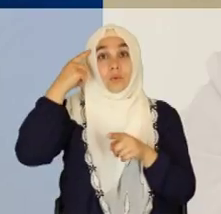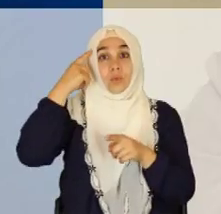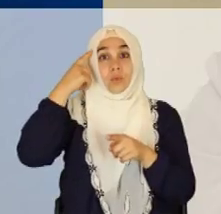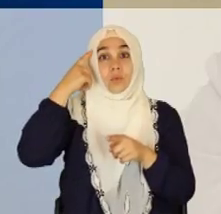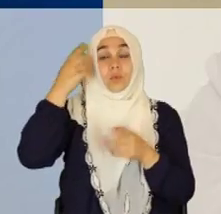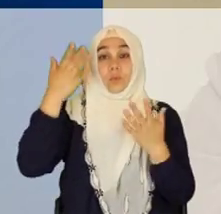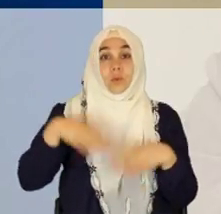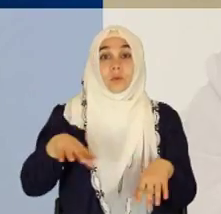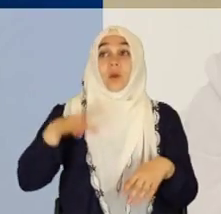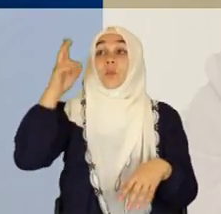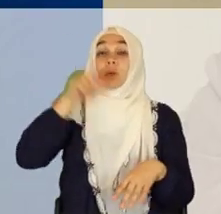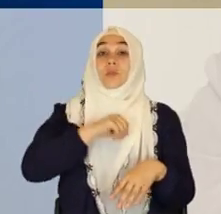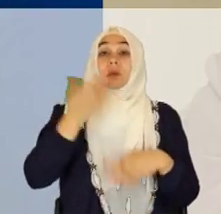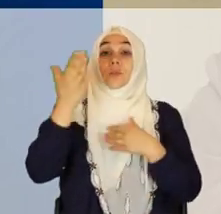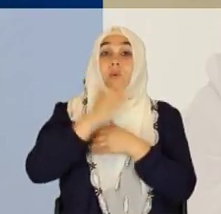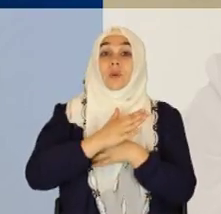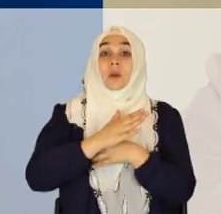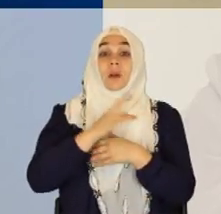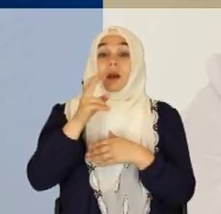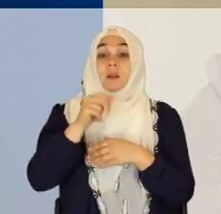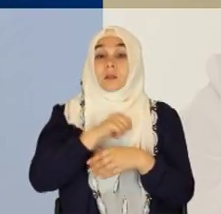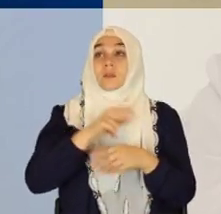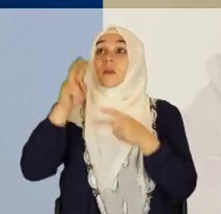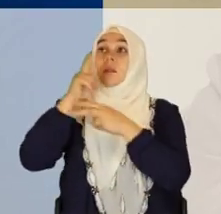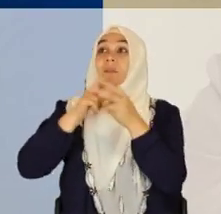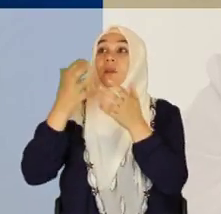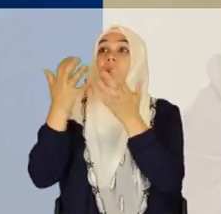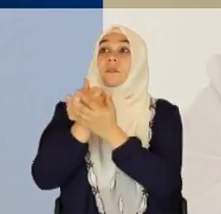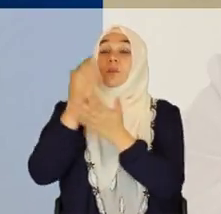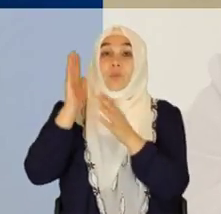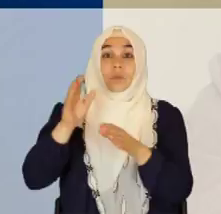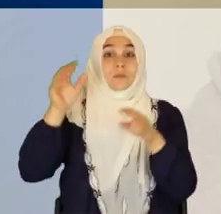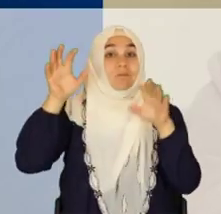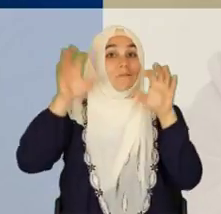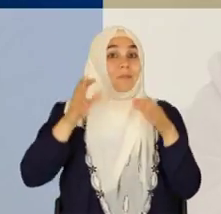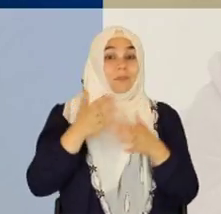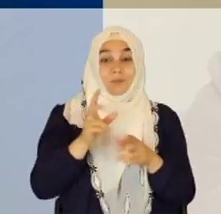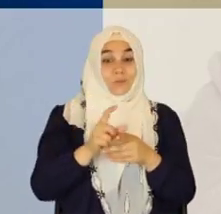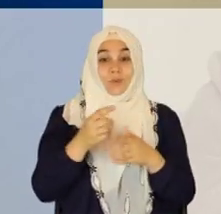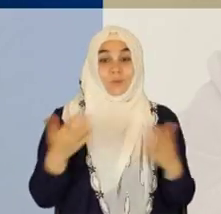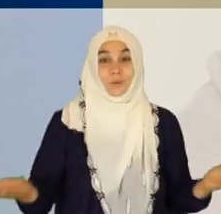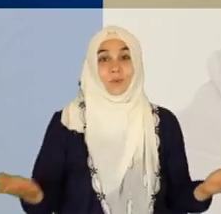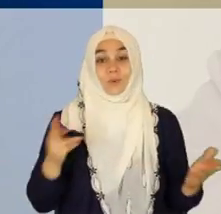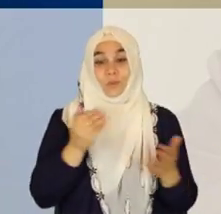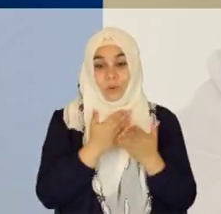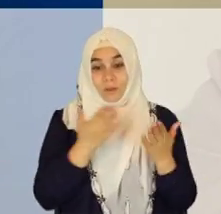Allohning bergan buyruqlarini ichida qazoi qadarni izlab topsang jannatga kirasan degan gap yo'q.